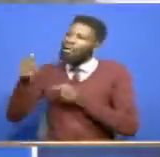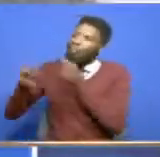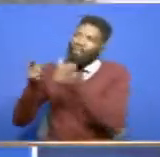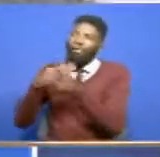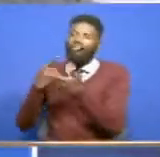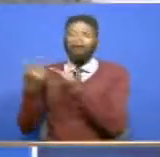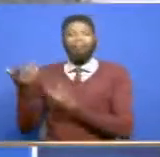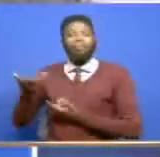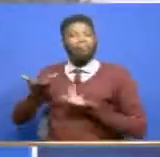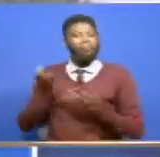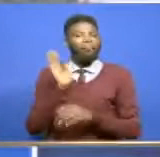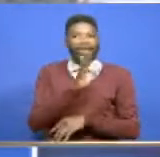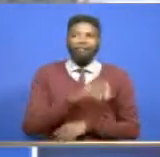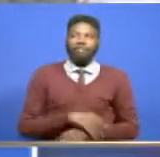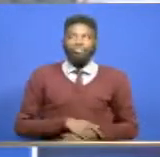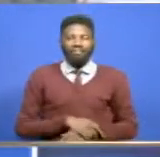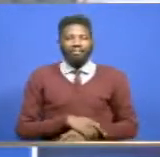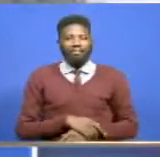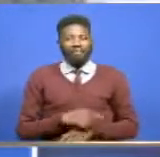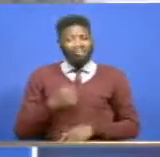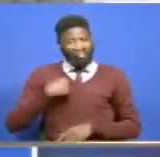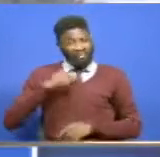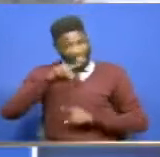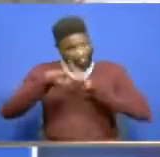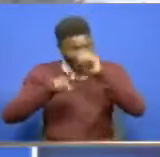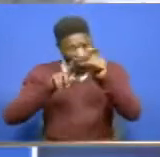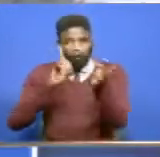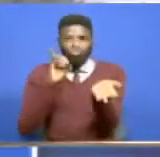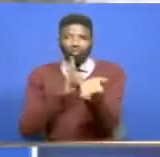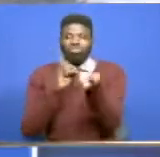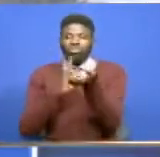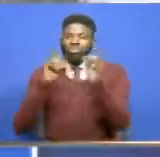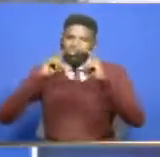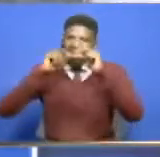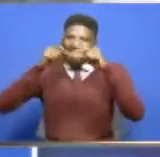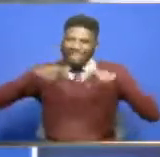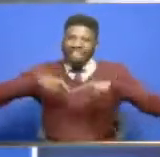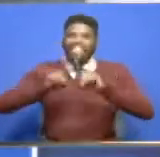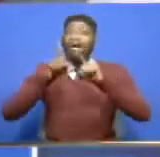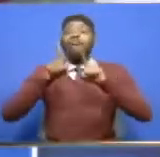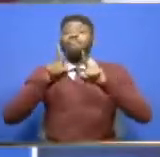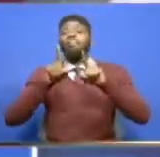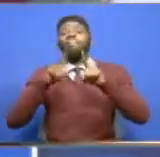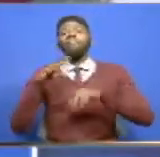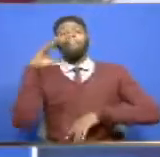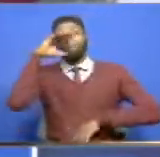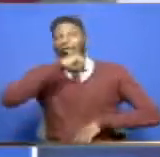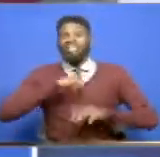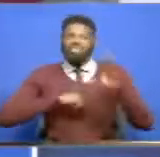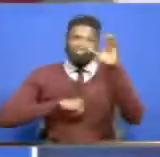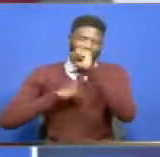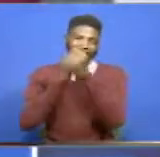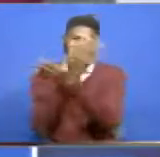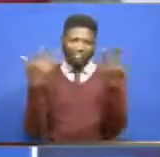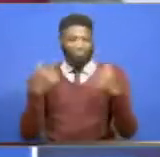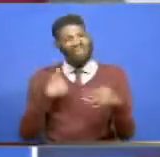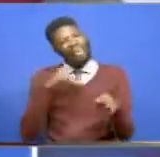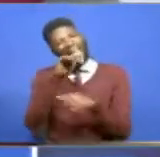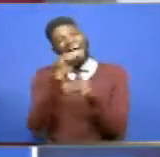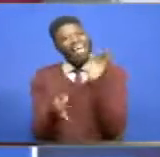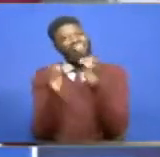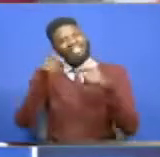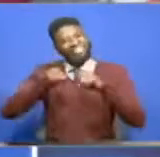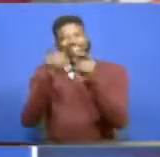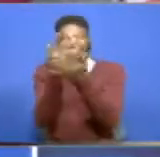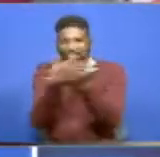ikuje. Kama daktari mjao kumquestion yule daktari anasema kwamba hawana facilities. Nikamuuliza kama hamuna